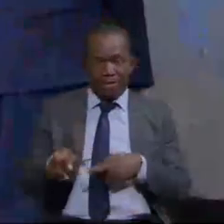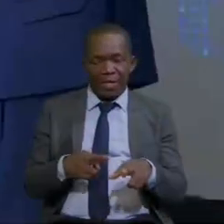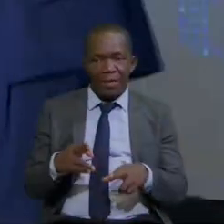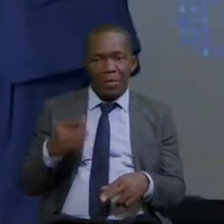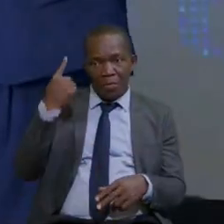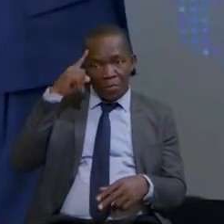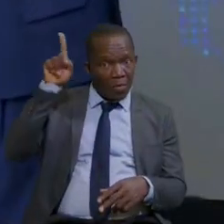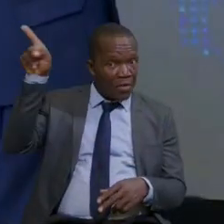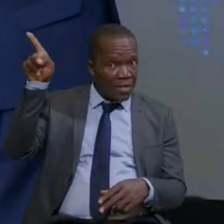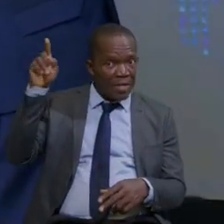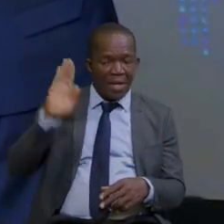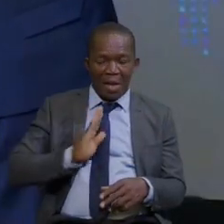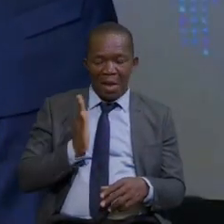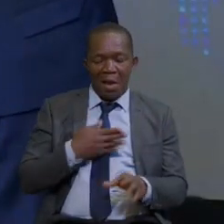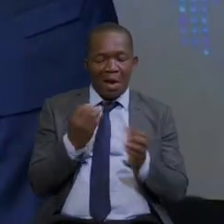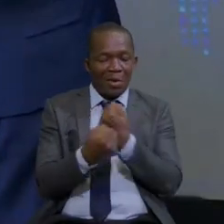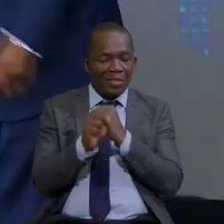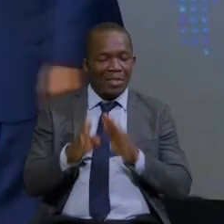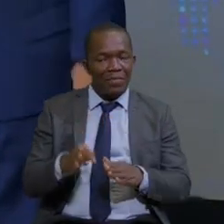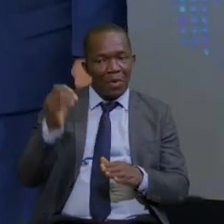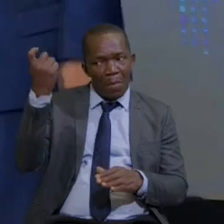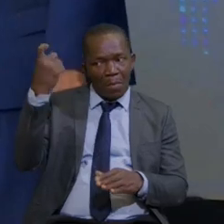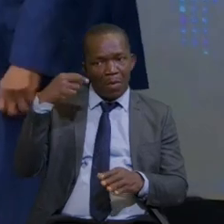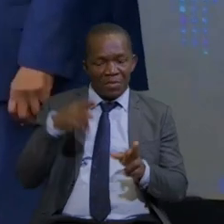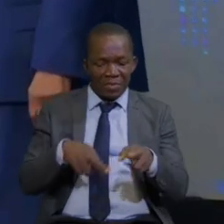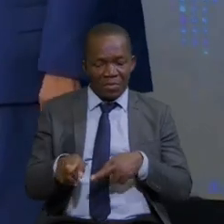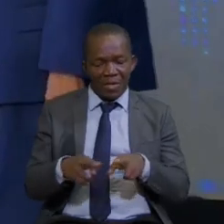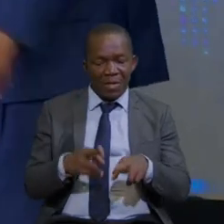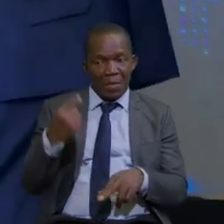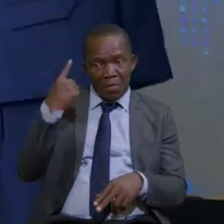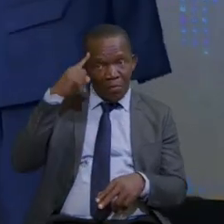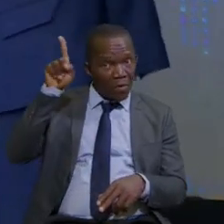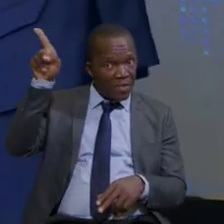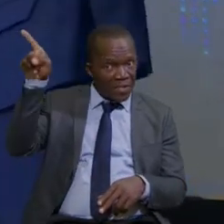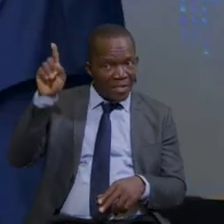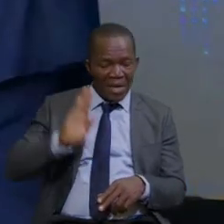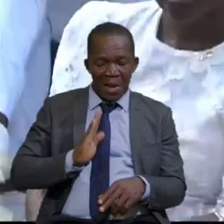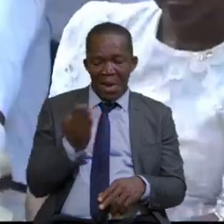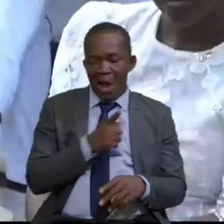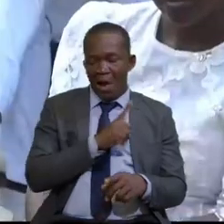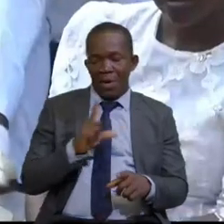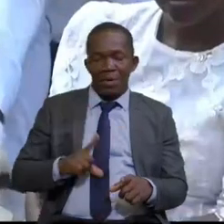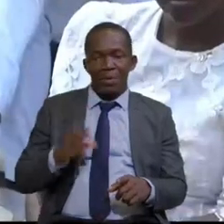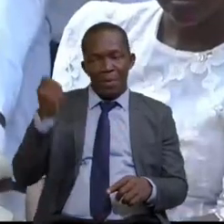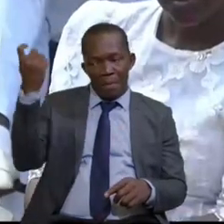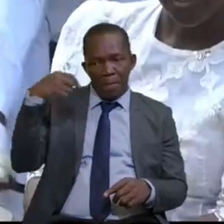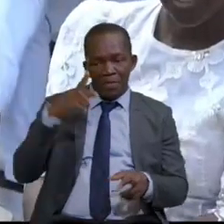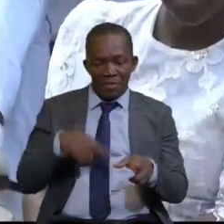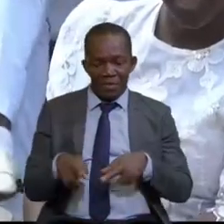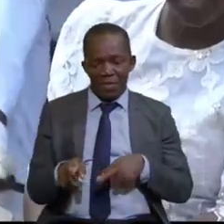doit régner, car il faut que notre Seigneur règne. Il règnera dans ta